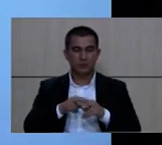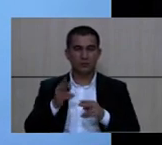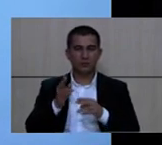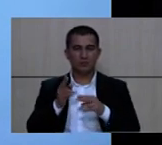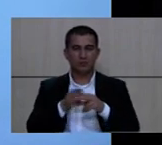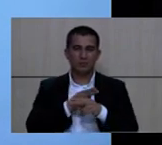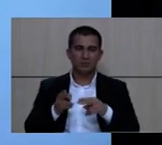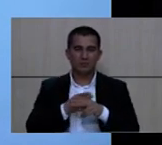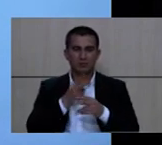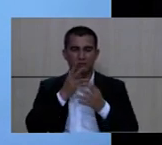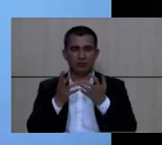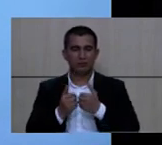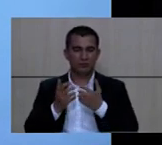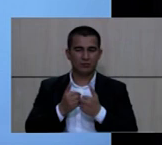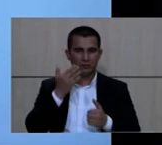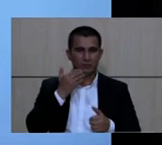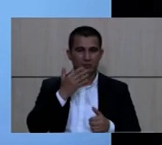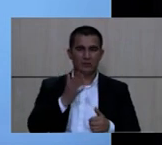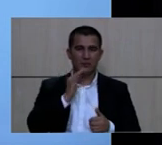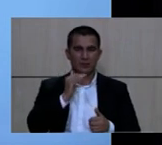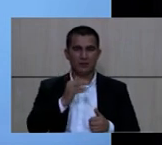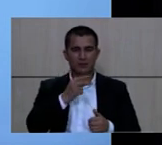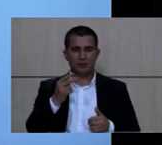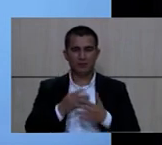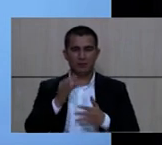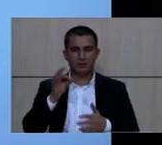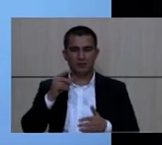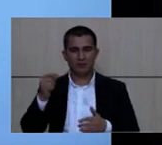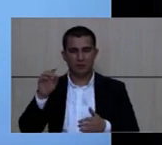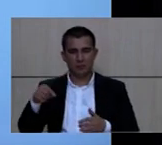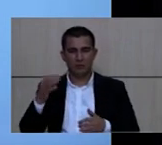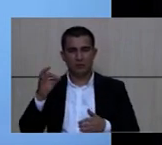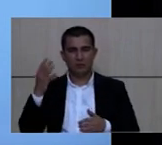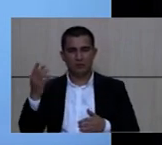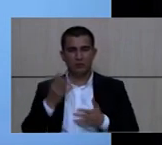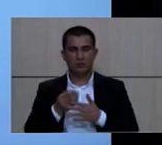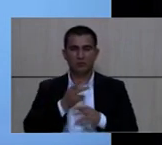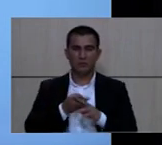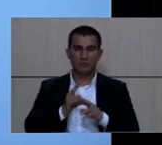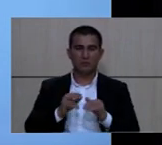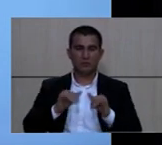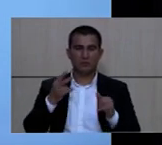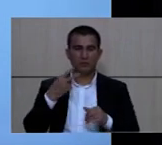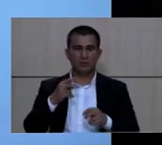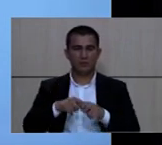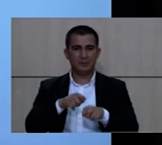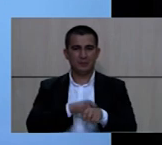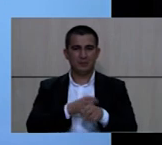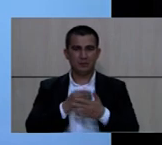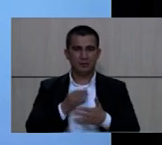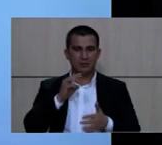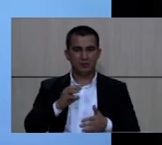foydalanamiz. Yechish F barobar 0.4 kg ko'paytiramiz 20 metr taqsim